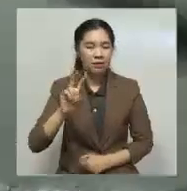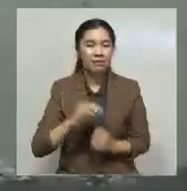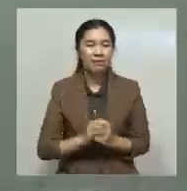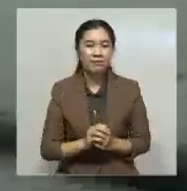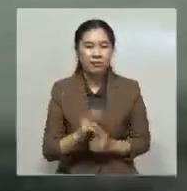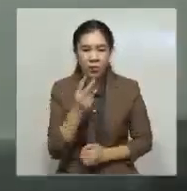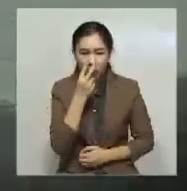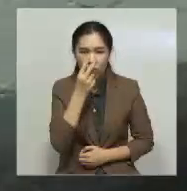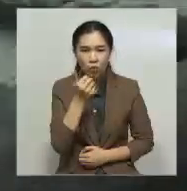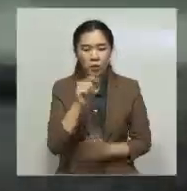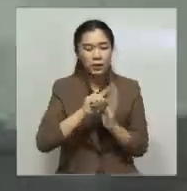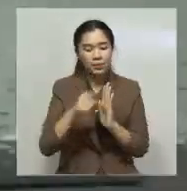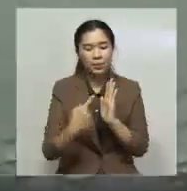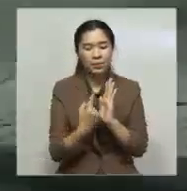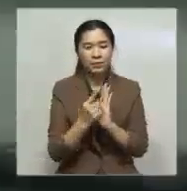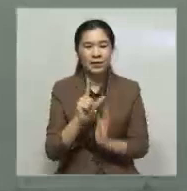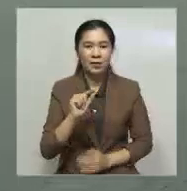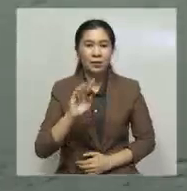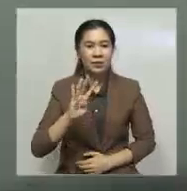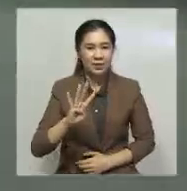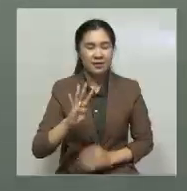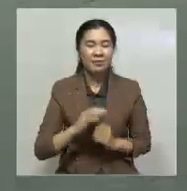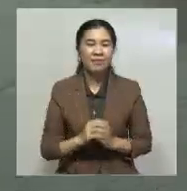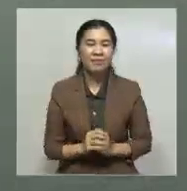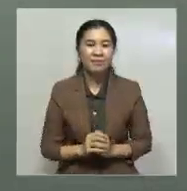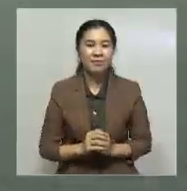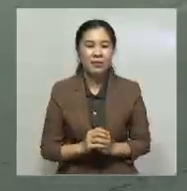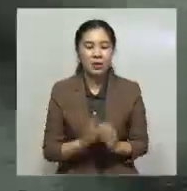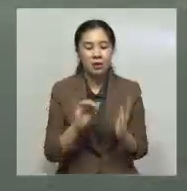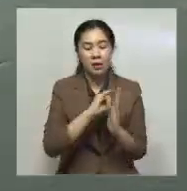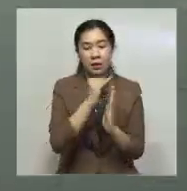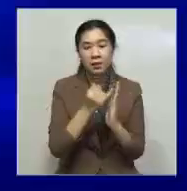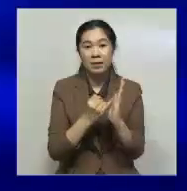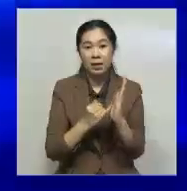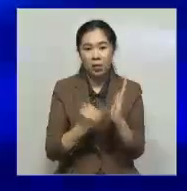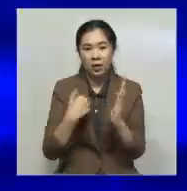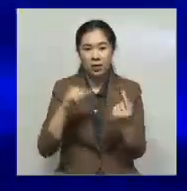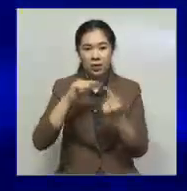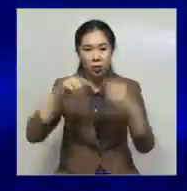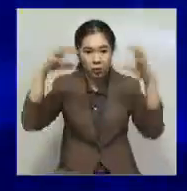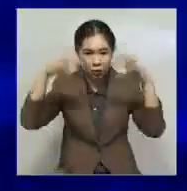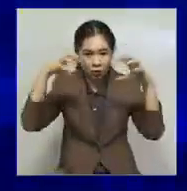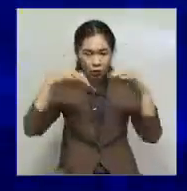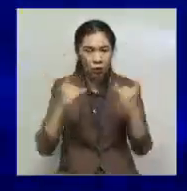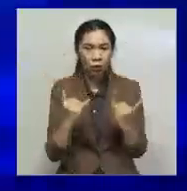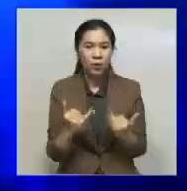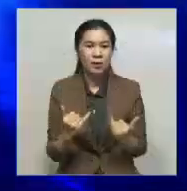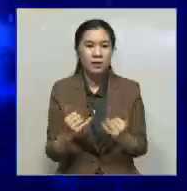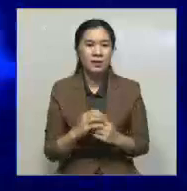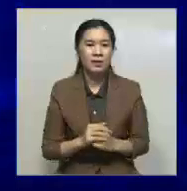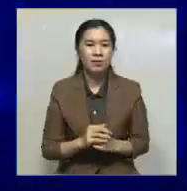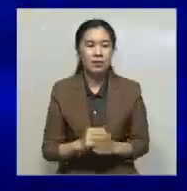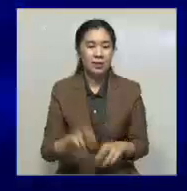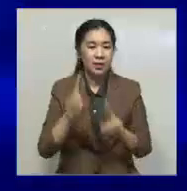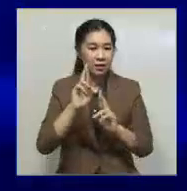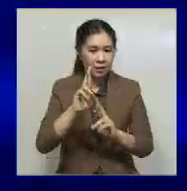1182ค่ะติดตามได้ตลอด24ชั่วโมง มาดูจังหวัดกันบ้างนะคะลงรายละเอียดจังหวัดที่จะมีฝนตกหนักในวันนี้นะคะพื้นที่เสี่ยง